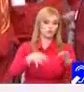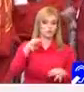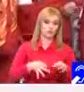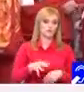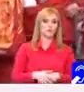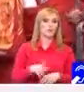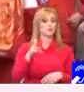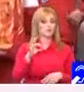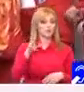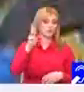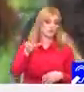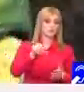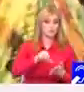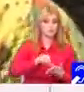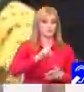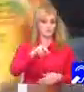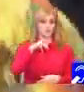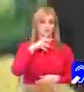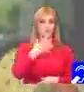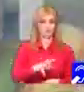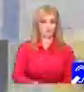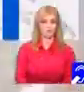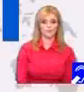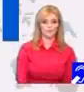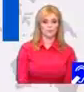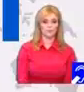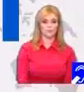lor la Olimpiada din Coreea de Sud.